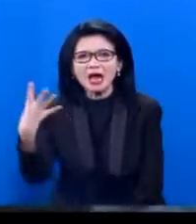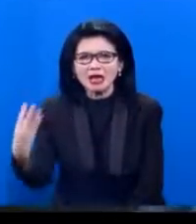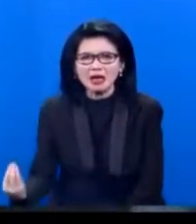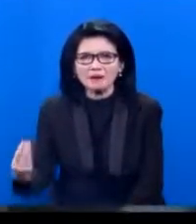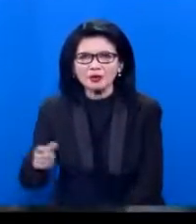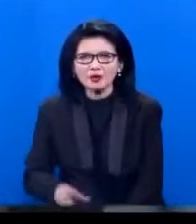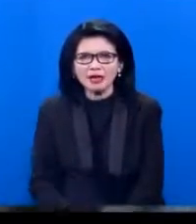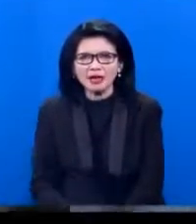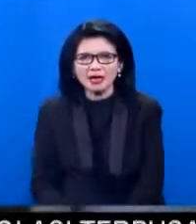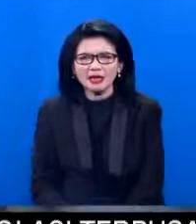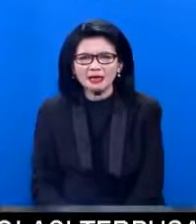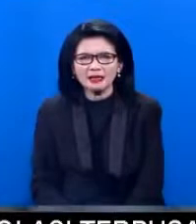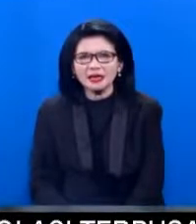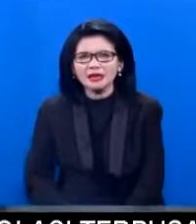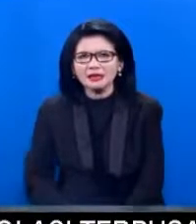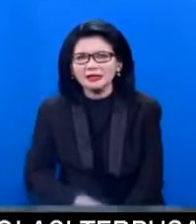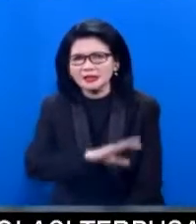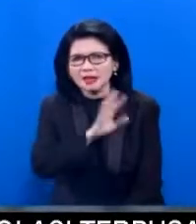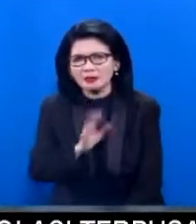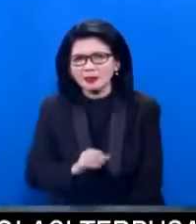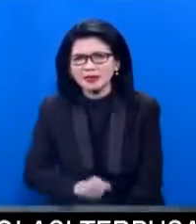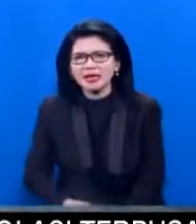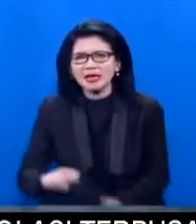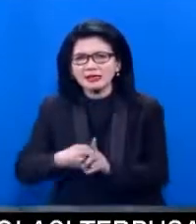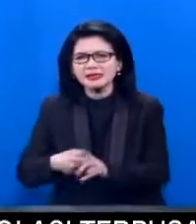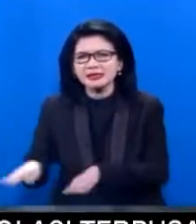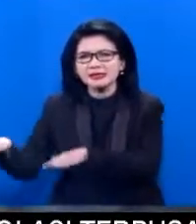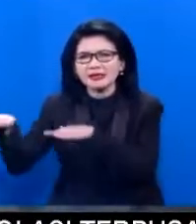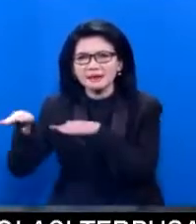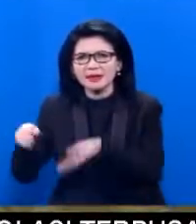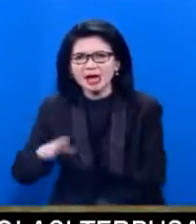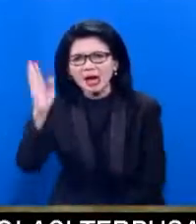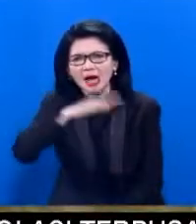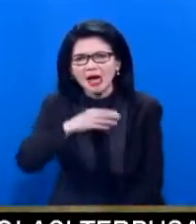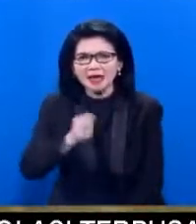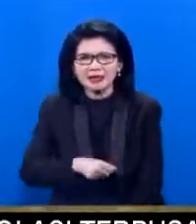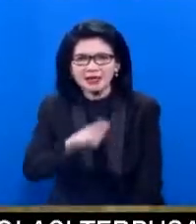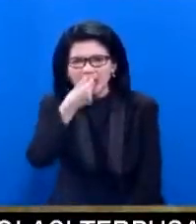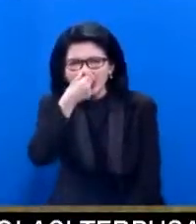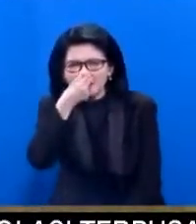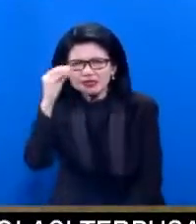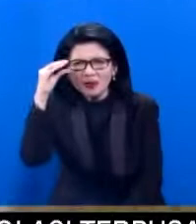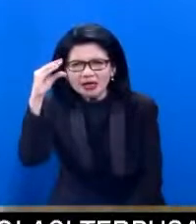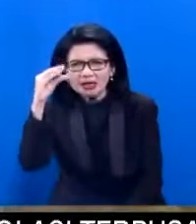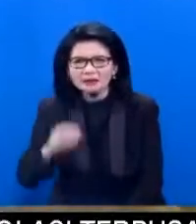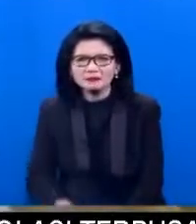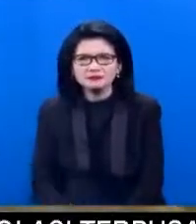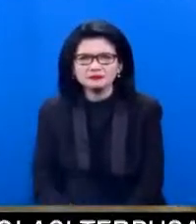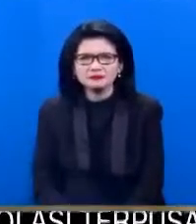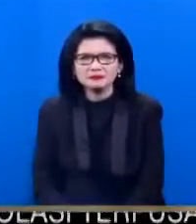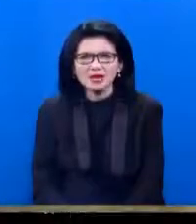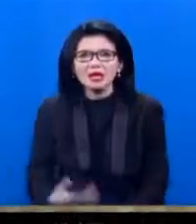fotomu di kecamatan air hangat Kabupaten Kerinci Jambi pada kamis dini hari sekitar pukul 03.30 rata setelah